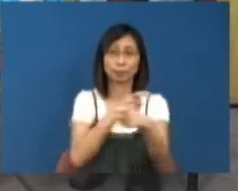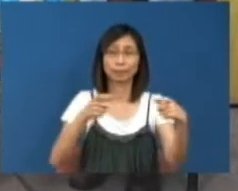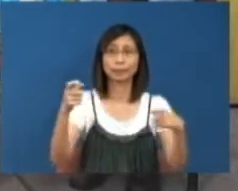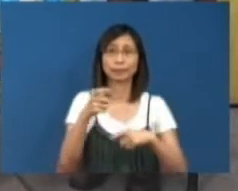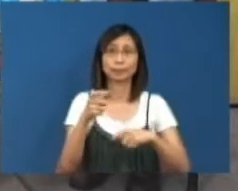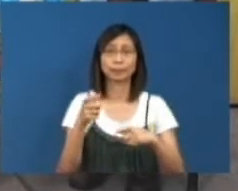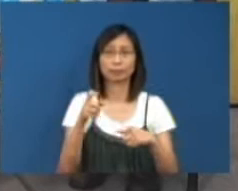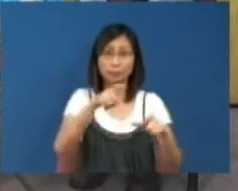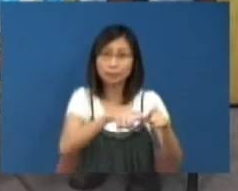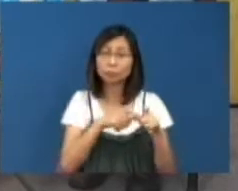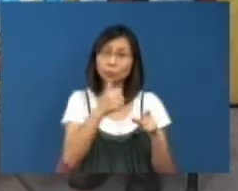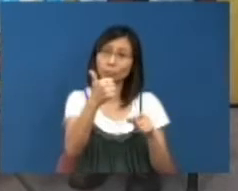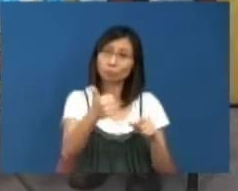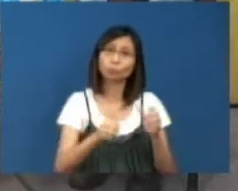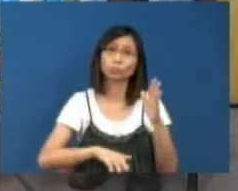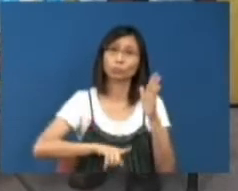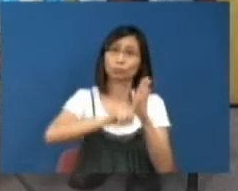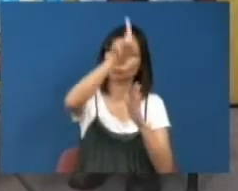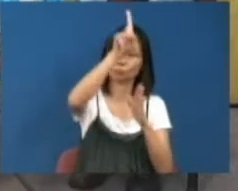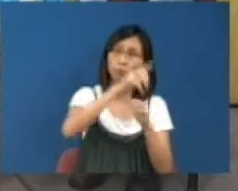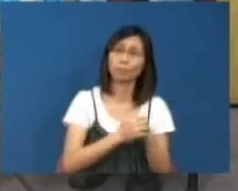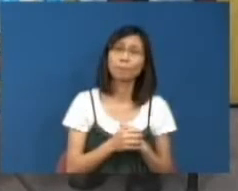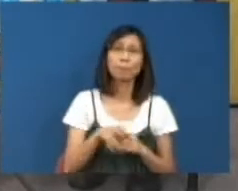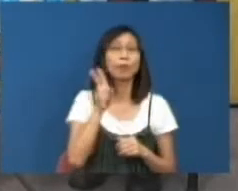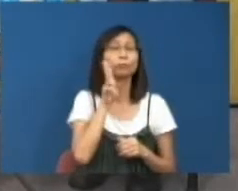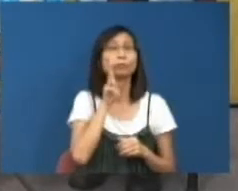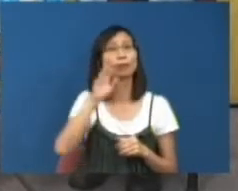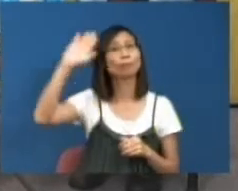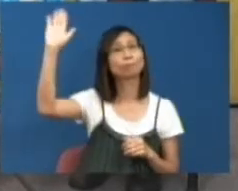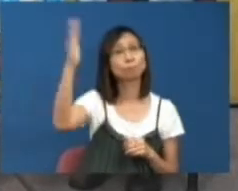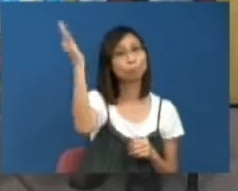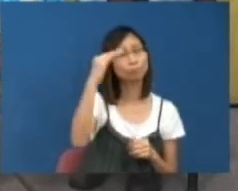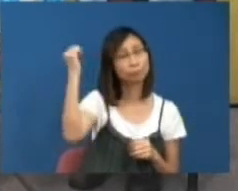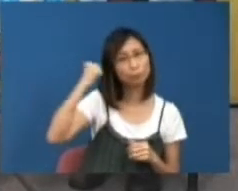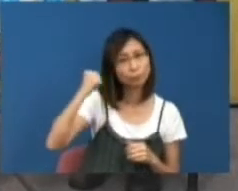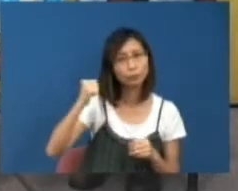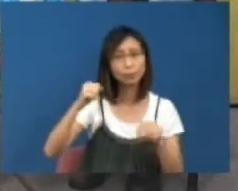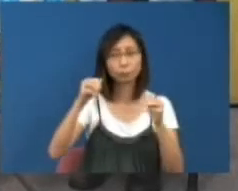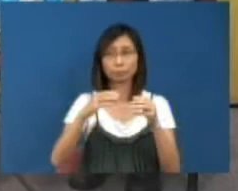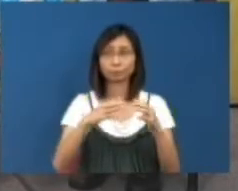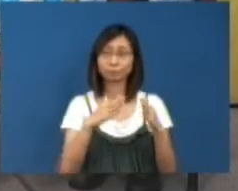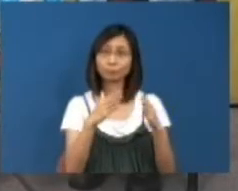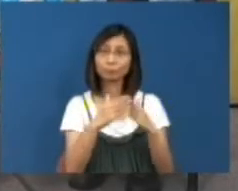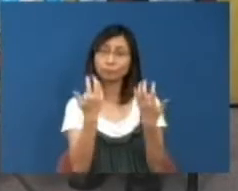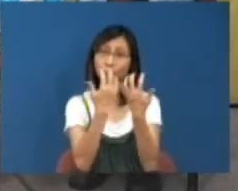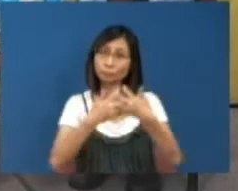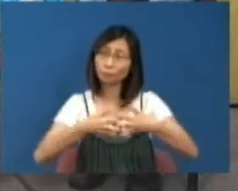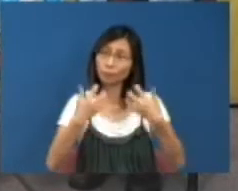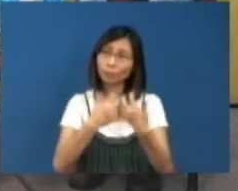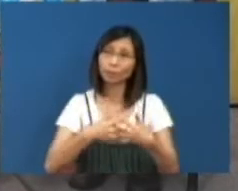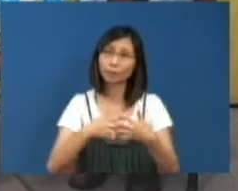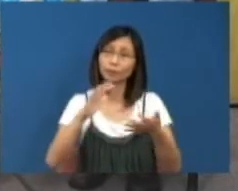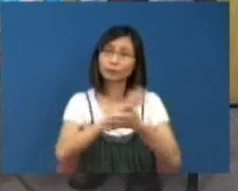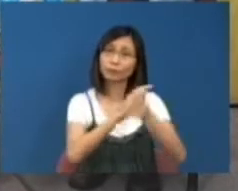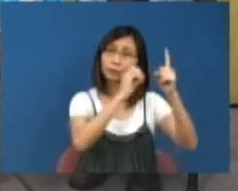講翻呢個風力發電機嗰個歷史啦。咁早期嘅風力發電機咧。就係、是、喺源於咧係70年